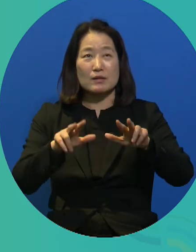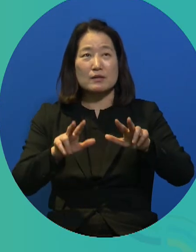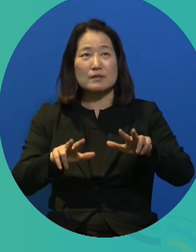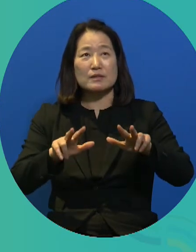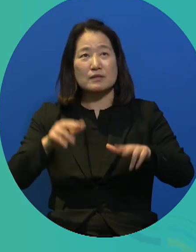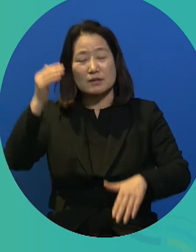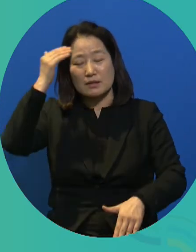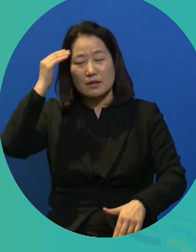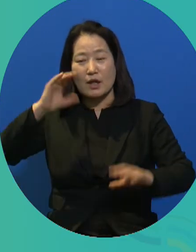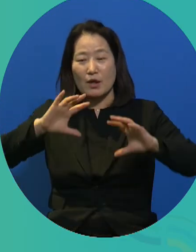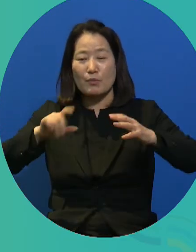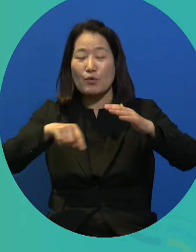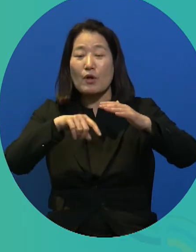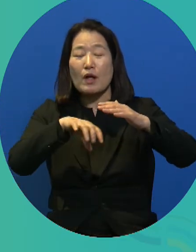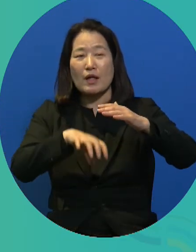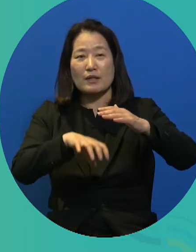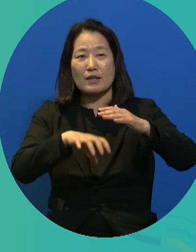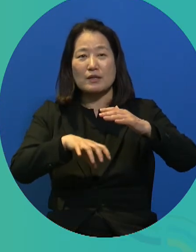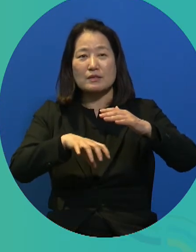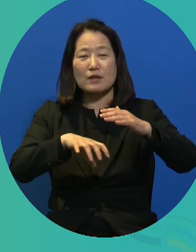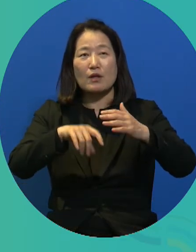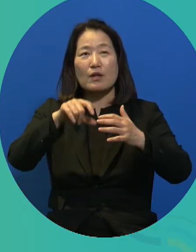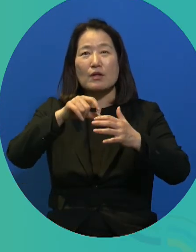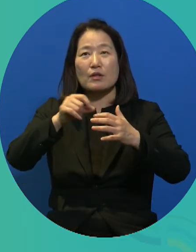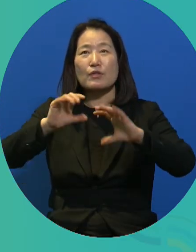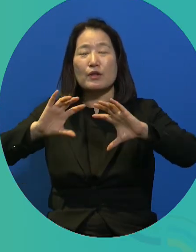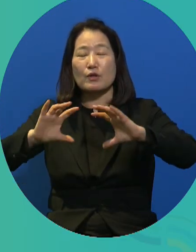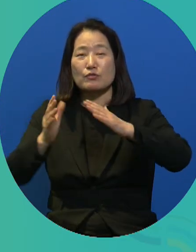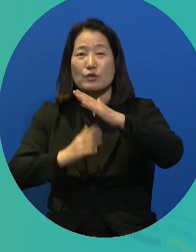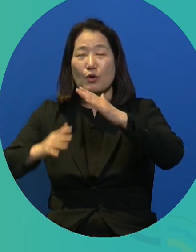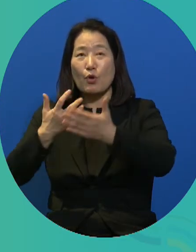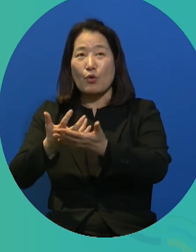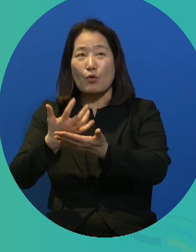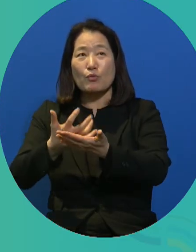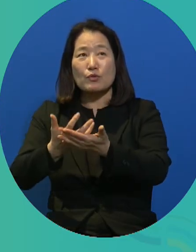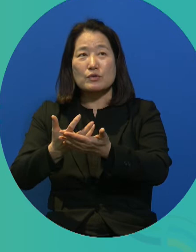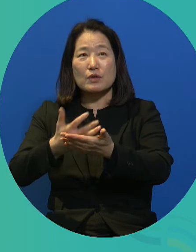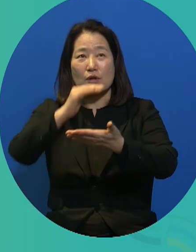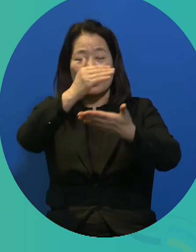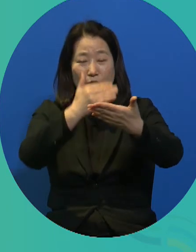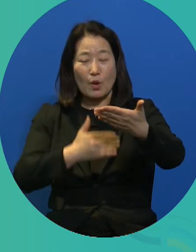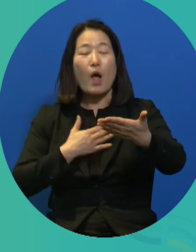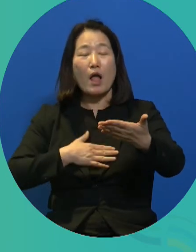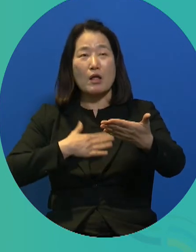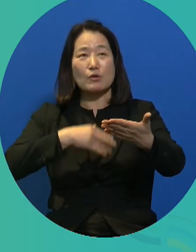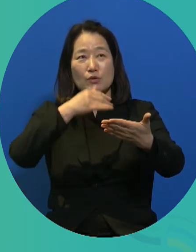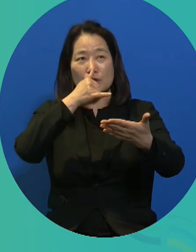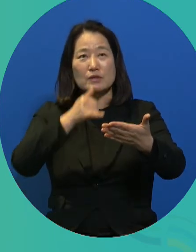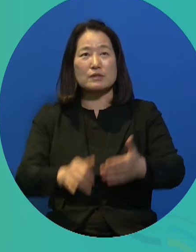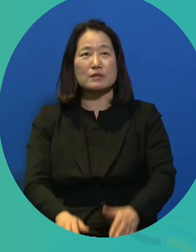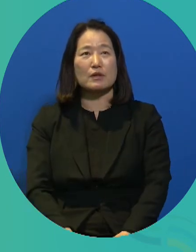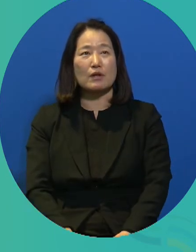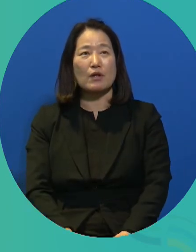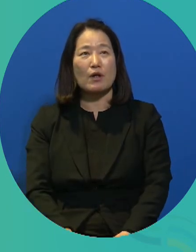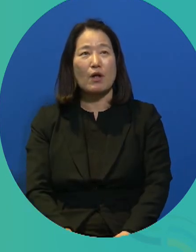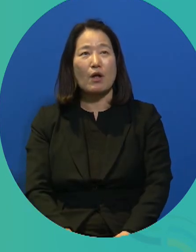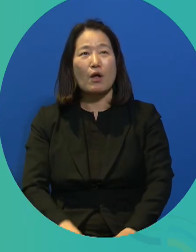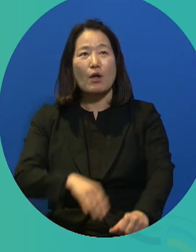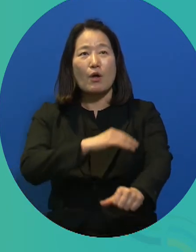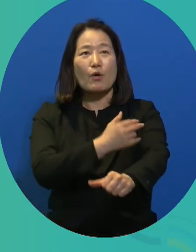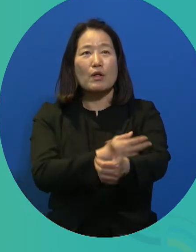선택의정서를 이제 비준한 협약은 이 정도의 내용을 가지고 있습니다. 시민적 정치권 권리규약의